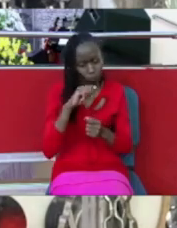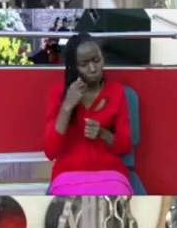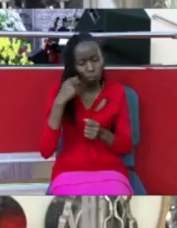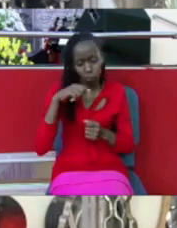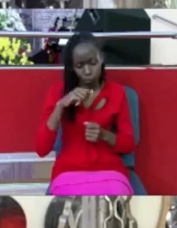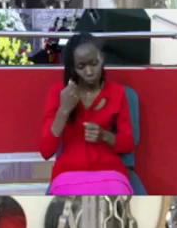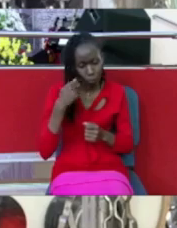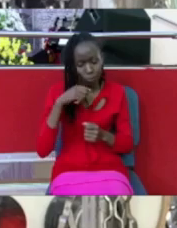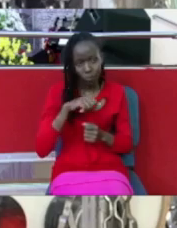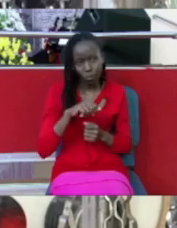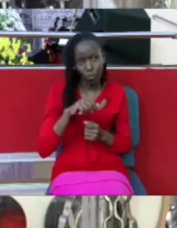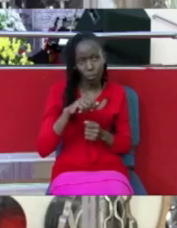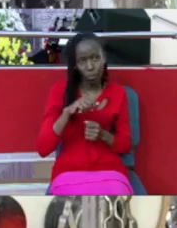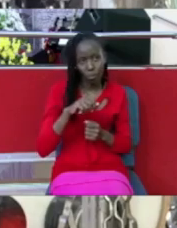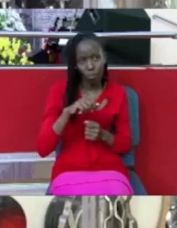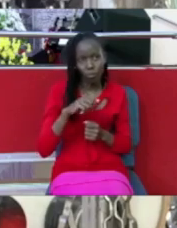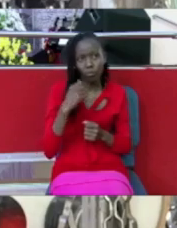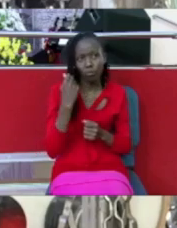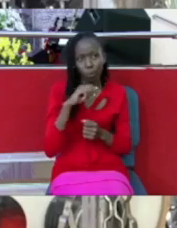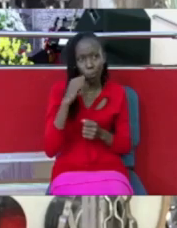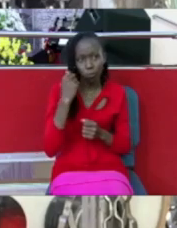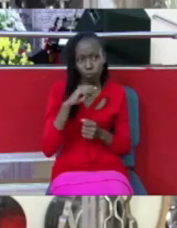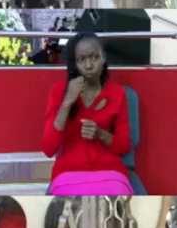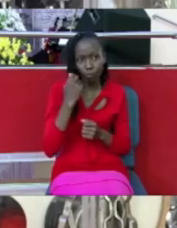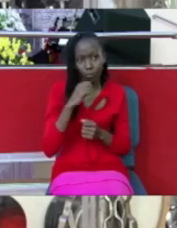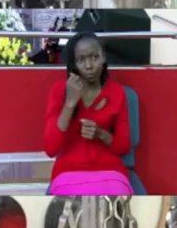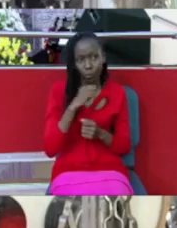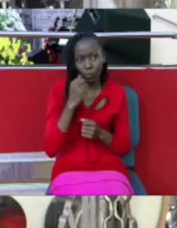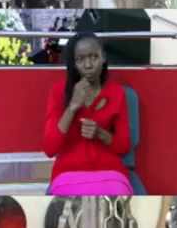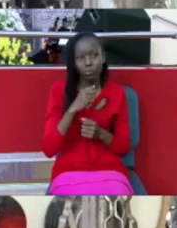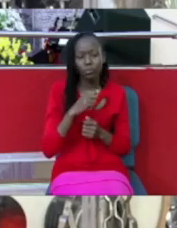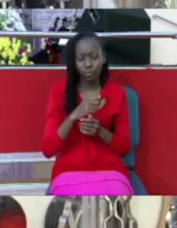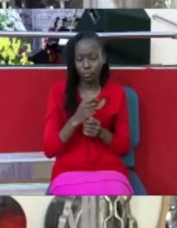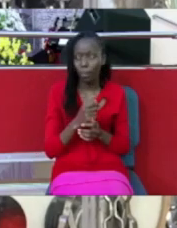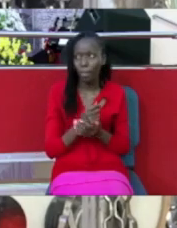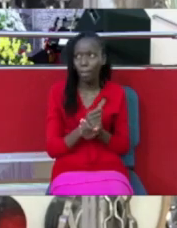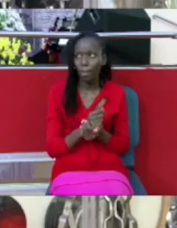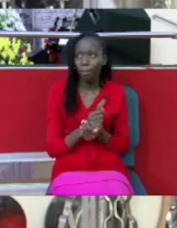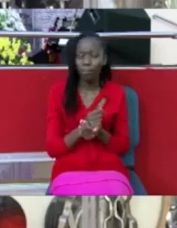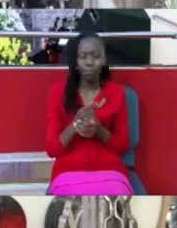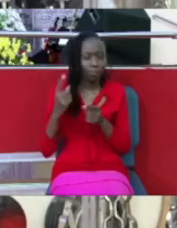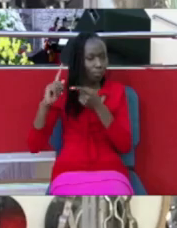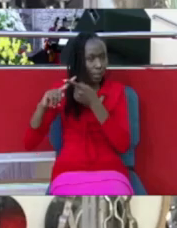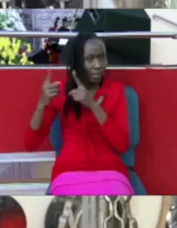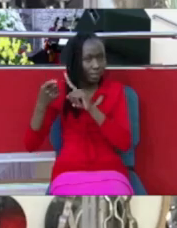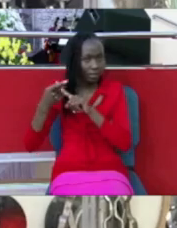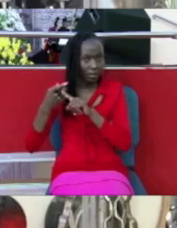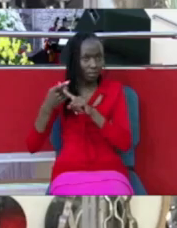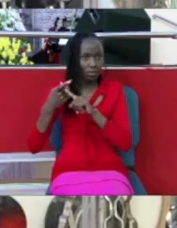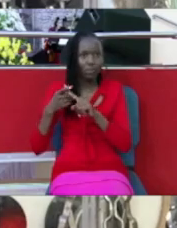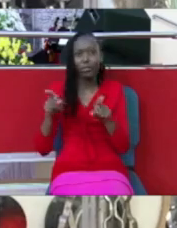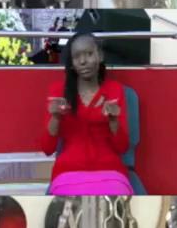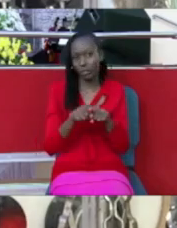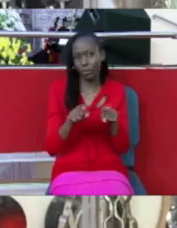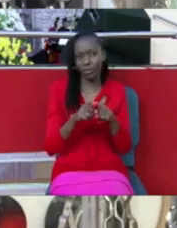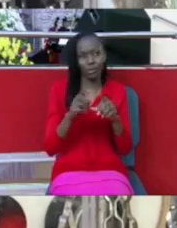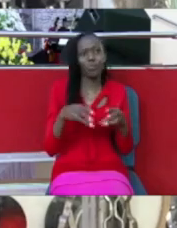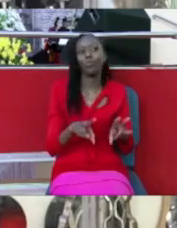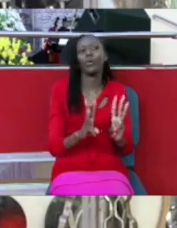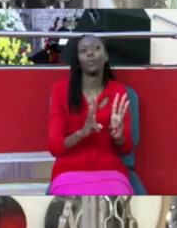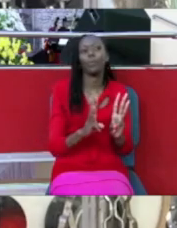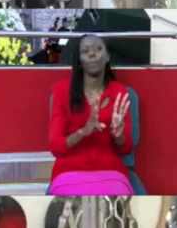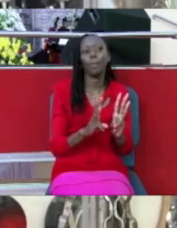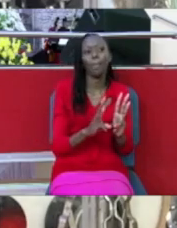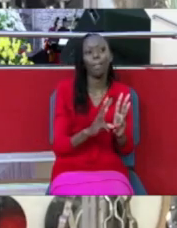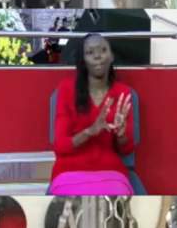Chakula tena mdomoni na anakitafuna mara tena na tena. Meditation is something like that. Kutafakari basi